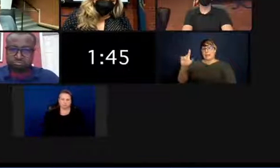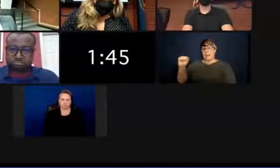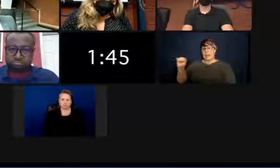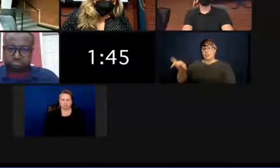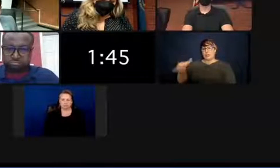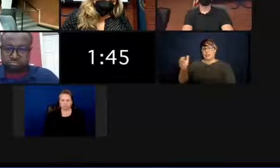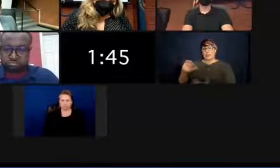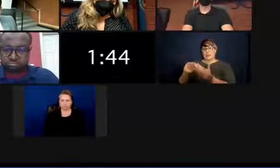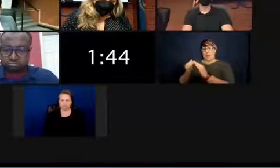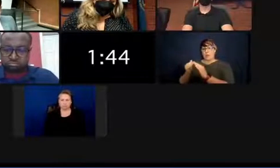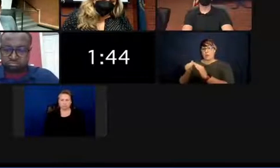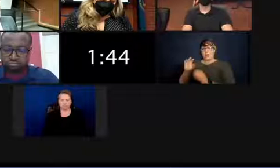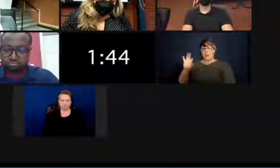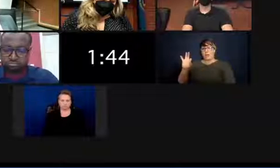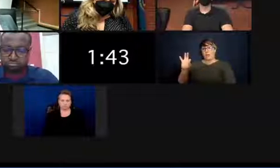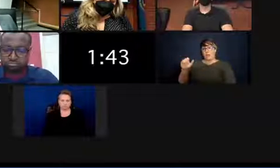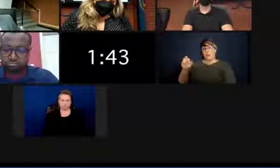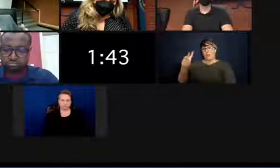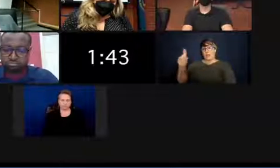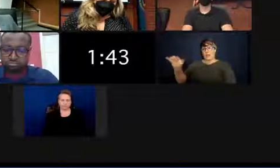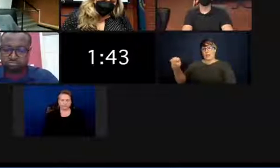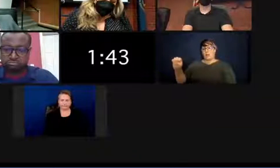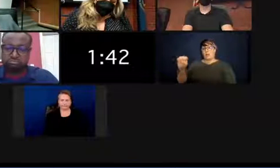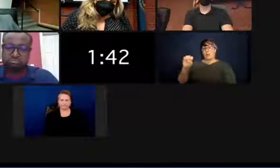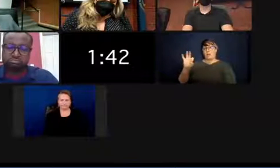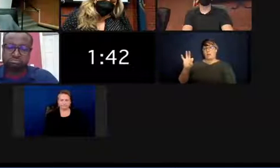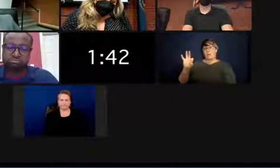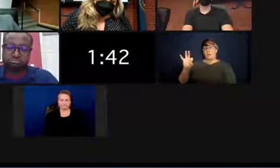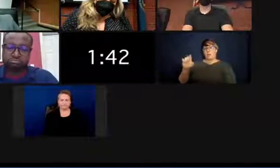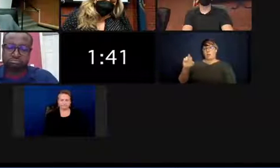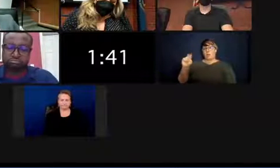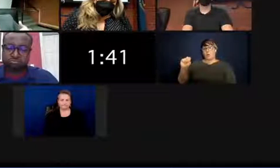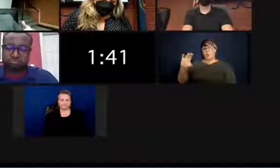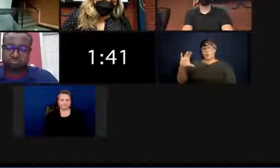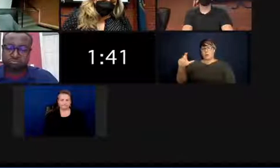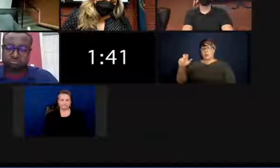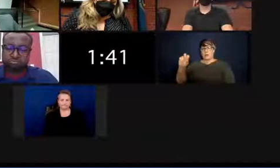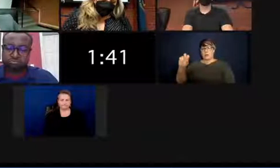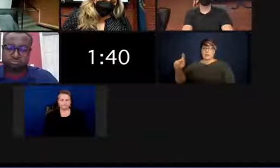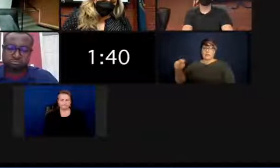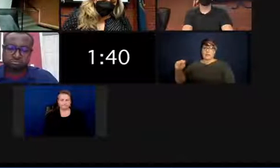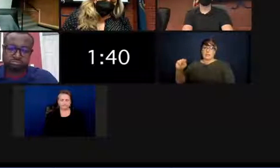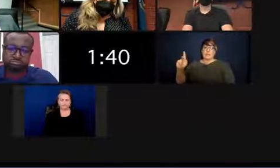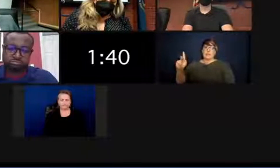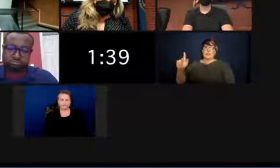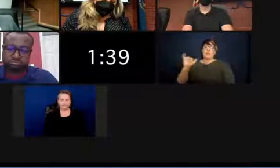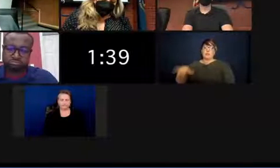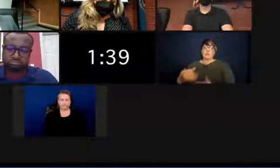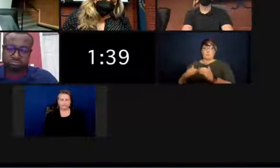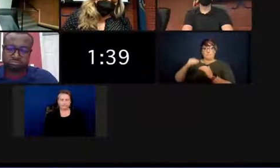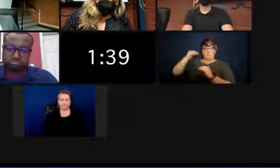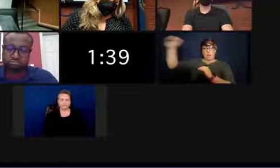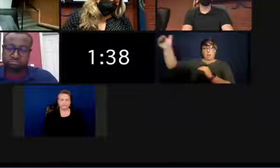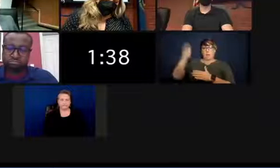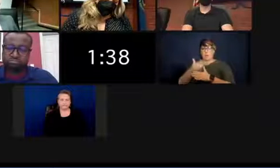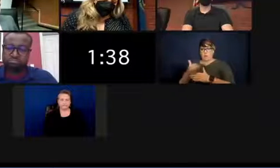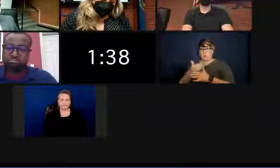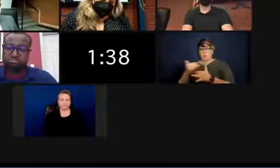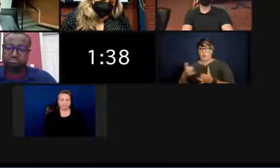جي تاون، فريديو، فروم كريك، كل هؤلاء الأشخاص هم المدارس الذين